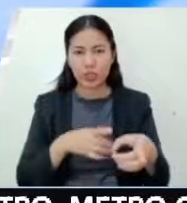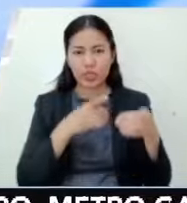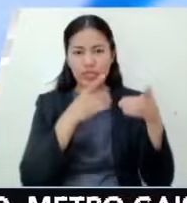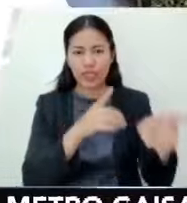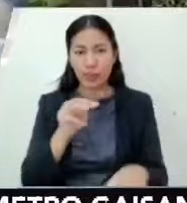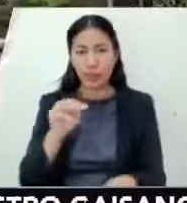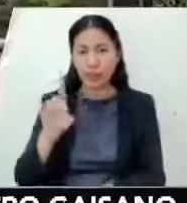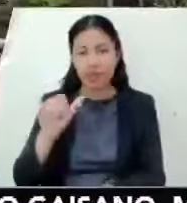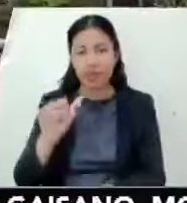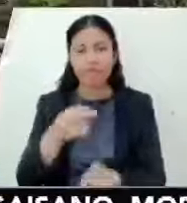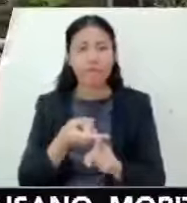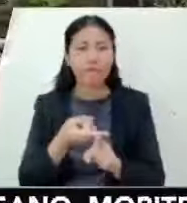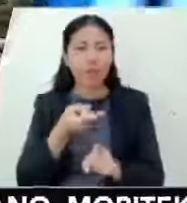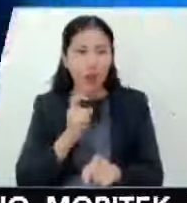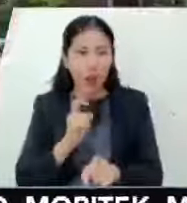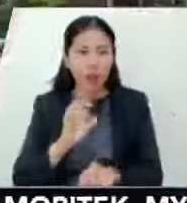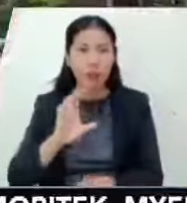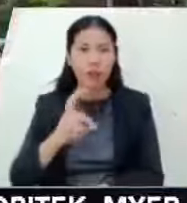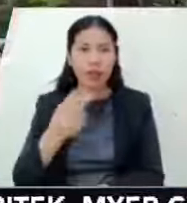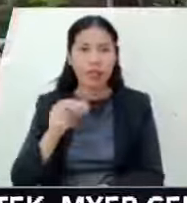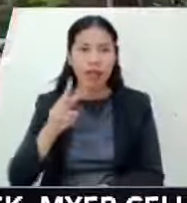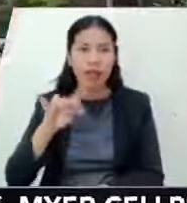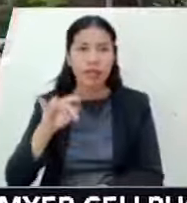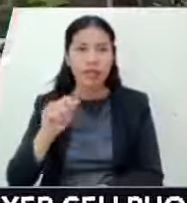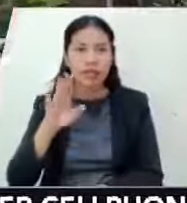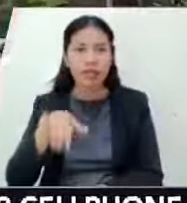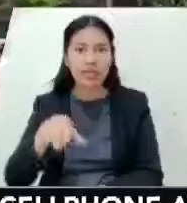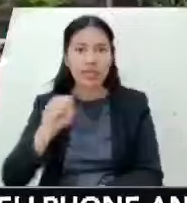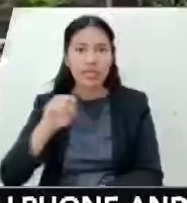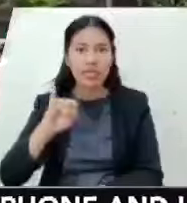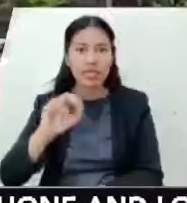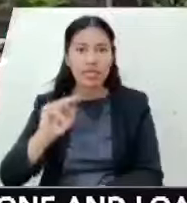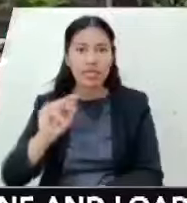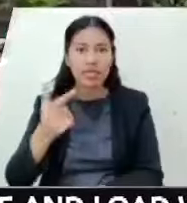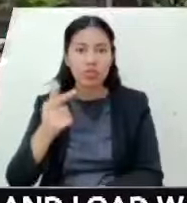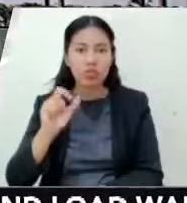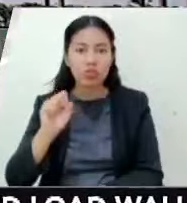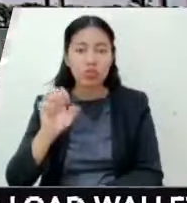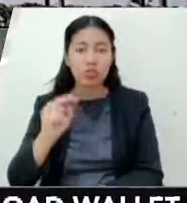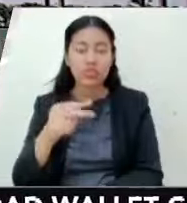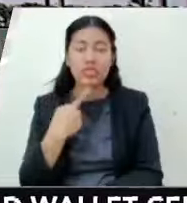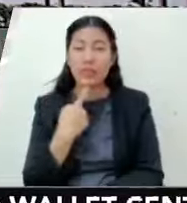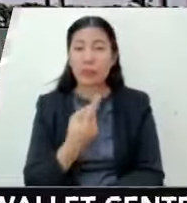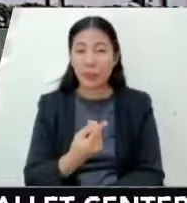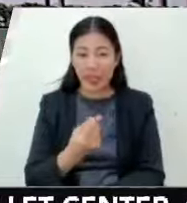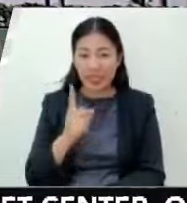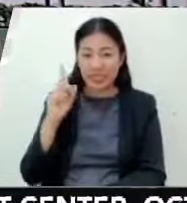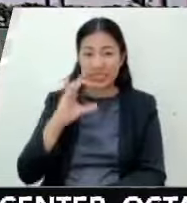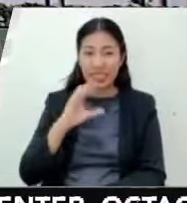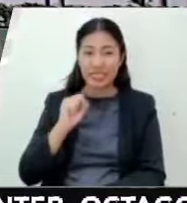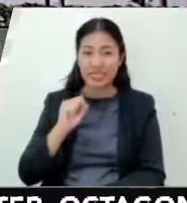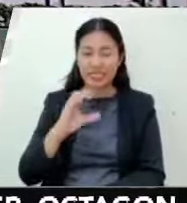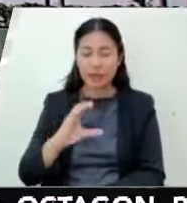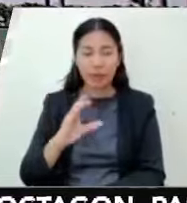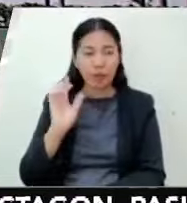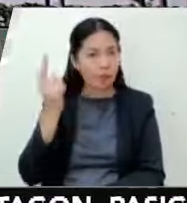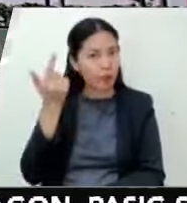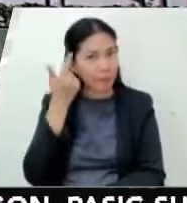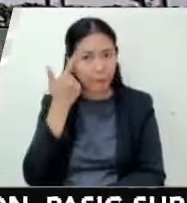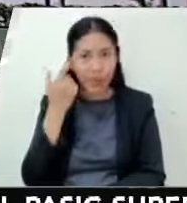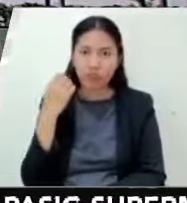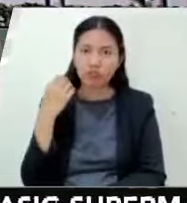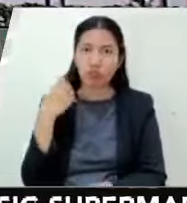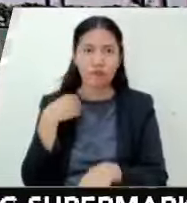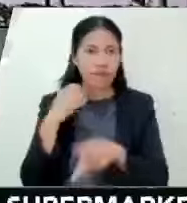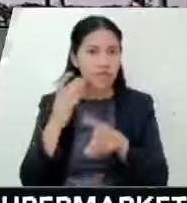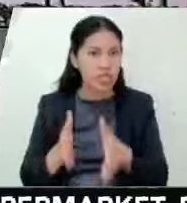Singson. Ayon kay Commissioner Aileen Dizada ng Civil Service Commission, bawal tumanggap ang mga opisyal at kawaninang gobyerno ng regalo,